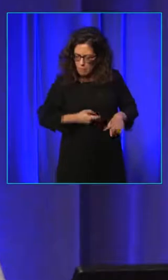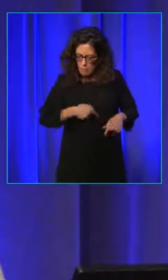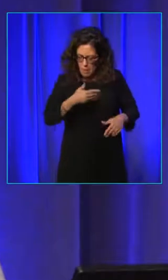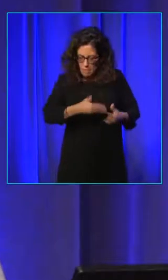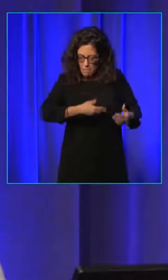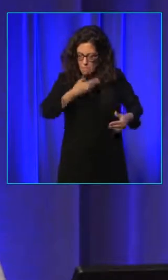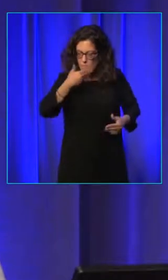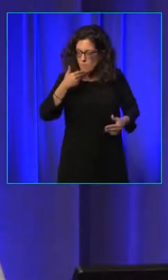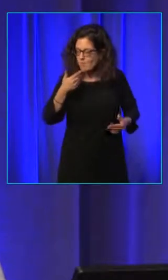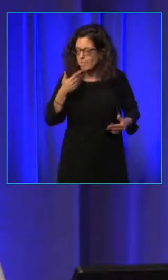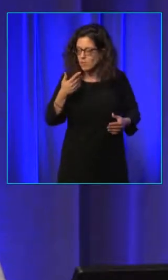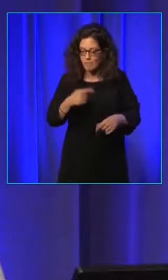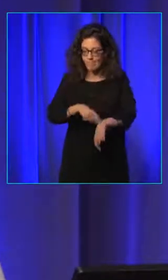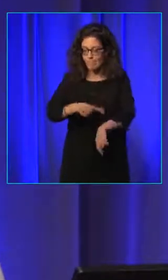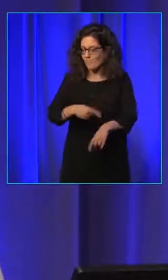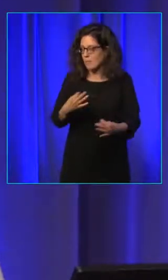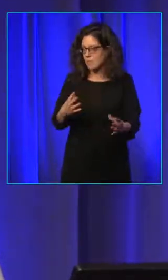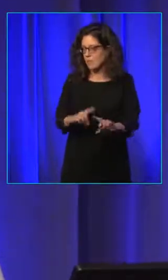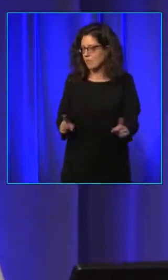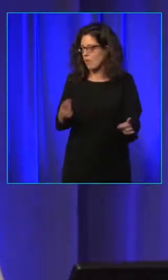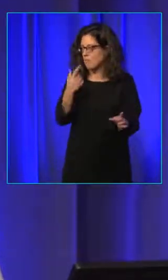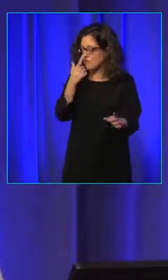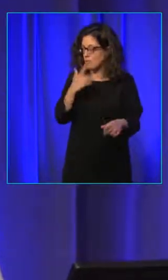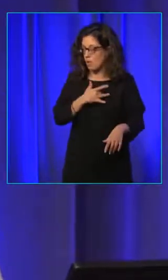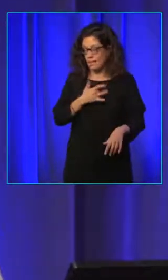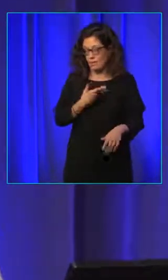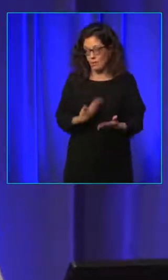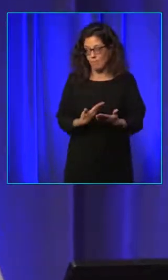Mais ça serait vraiment quelque chose qui serait très intéressant à faire.